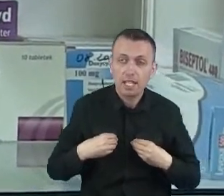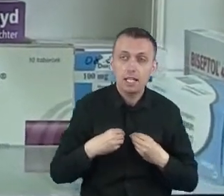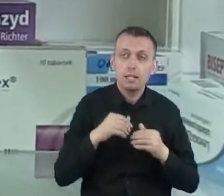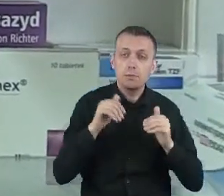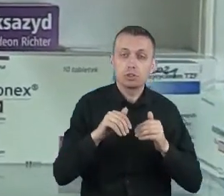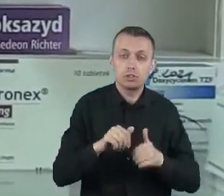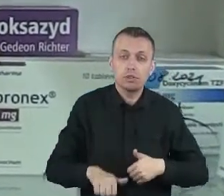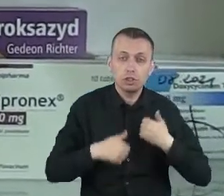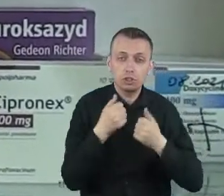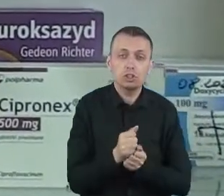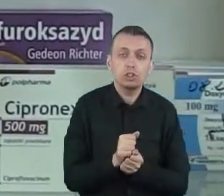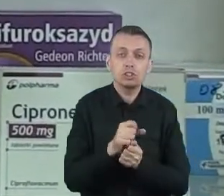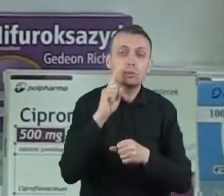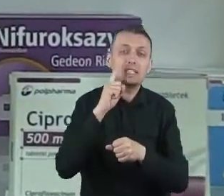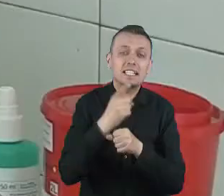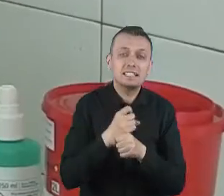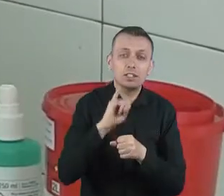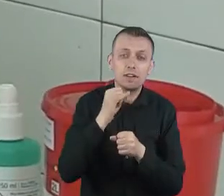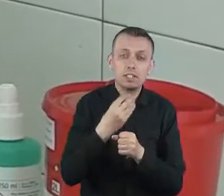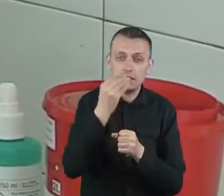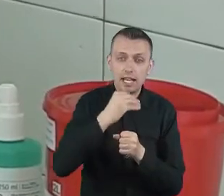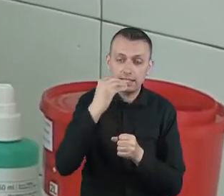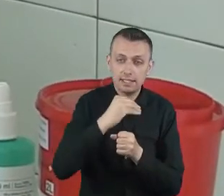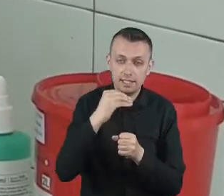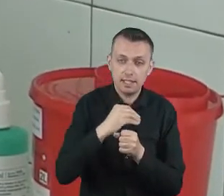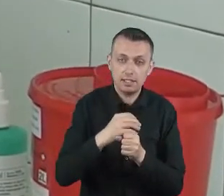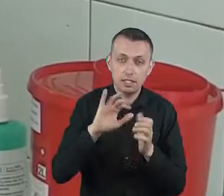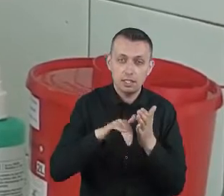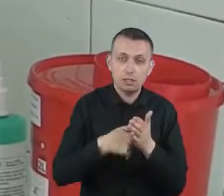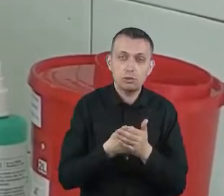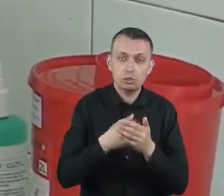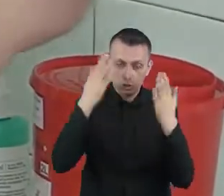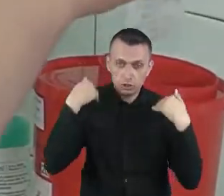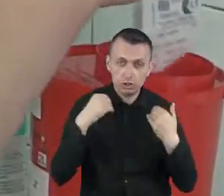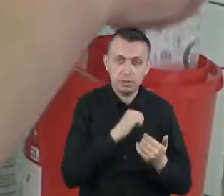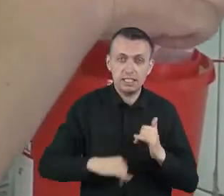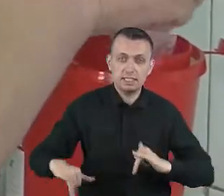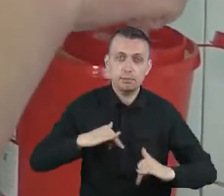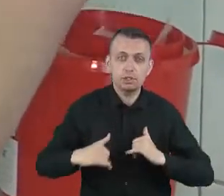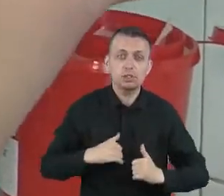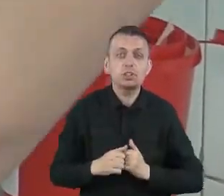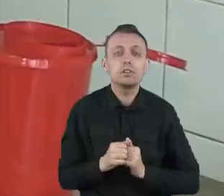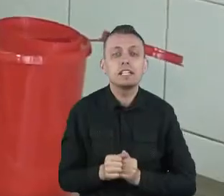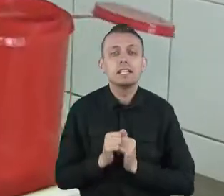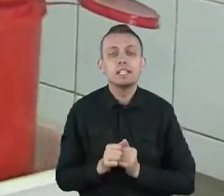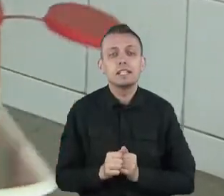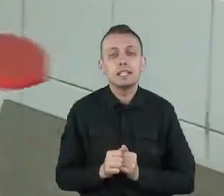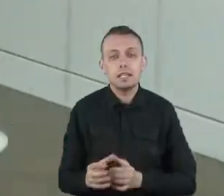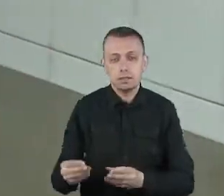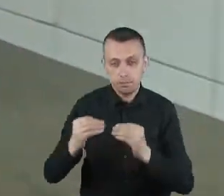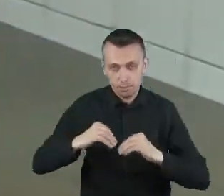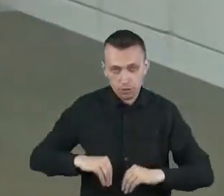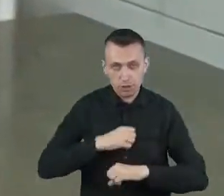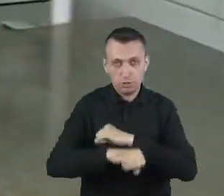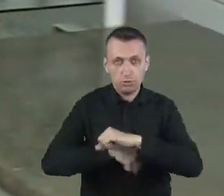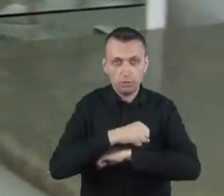zakładach karnych, myślę, że jakość tego żywienia się poprawi. Kutnowski Szpital Samorządowy zatrudnił na umowę zlecenie dietetyka, który dba